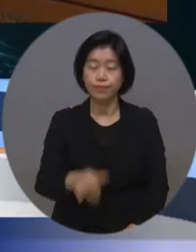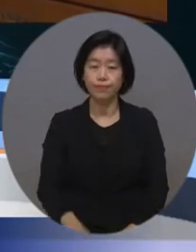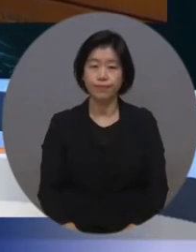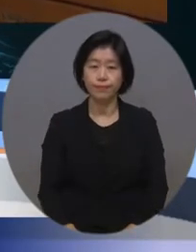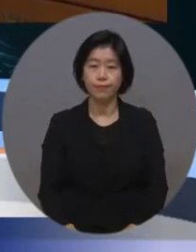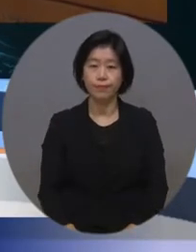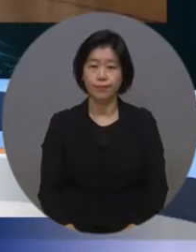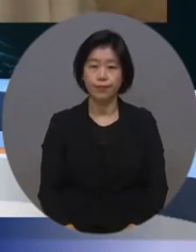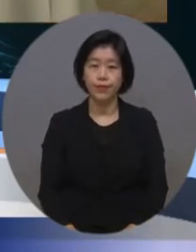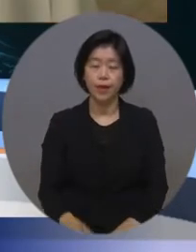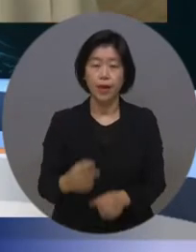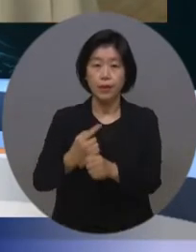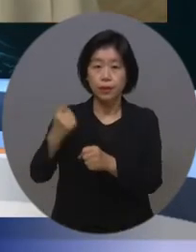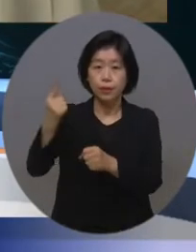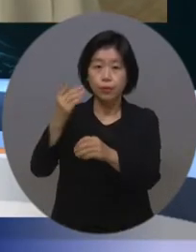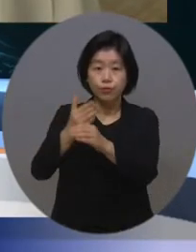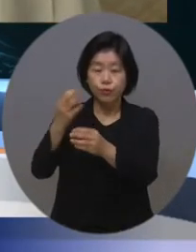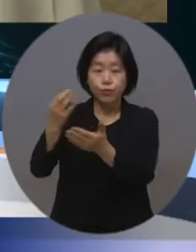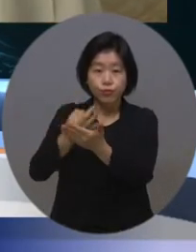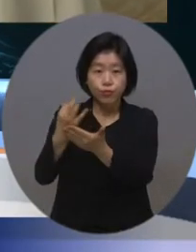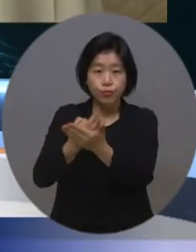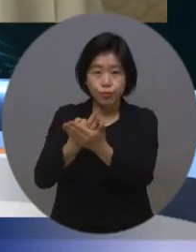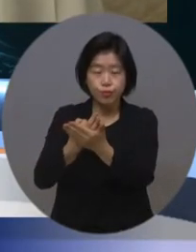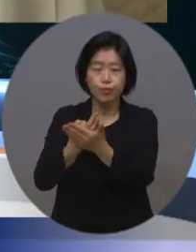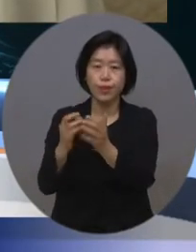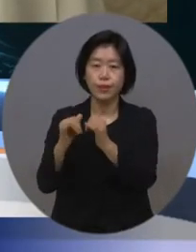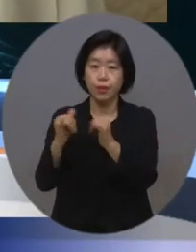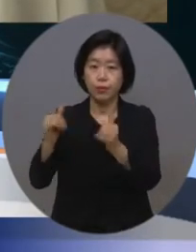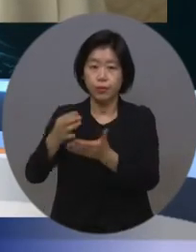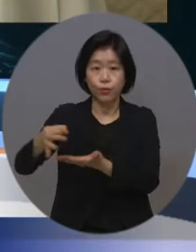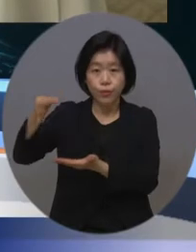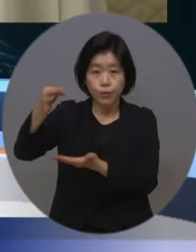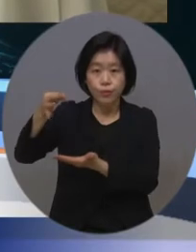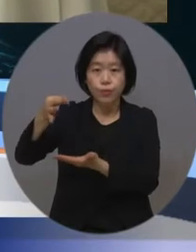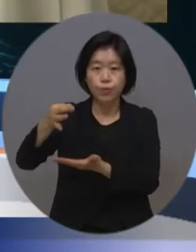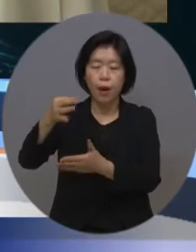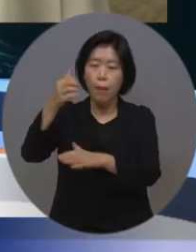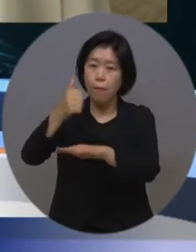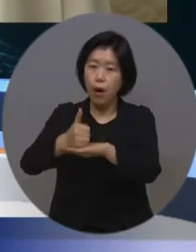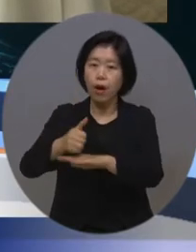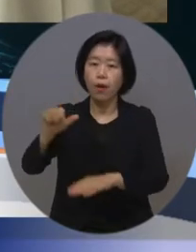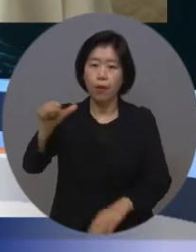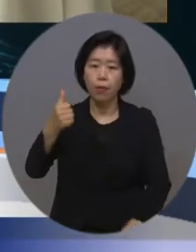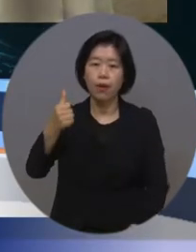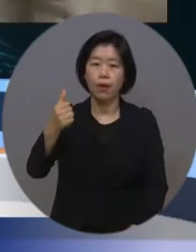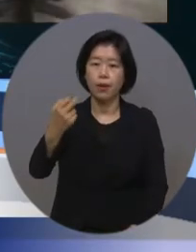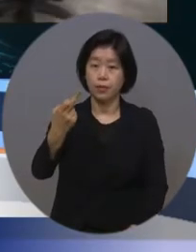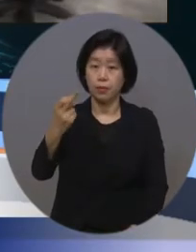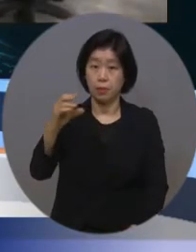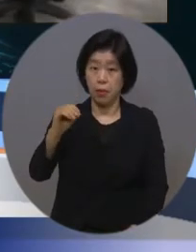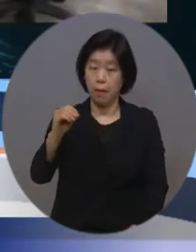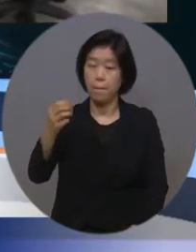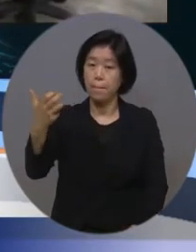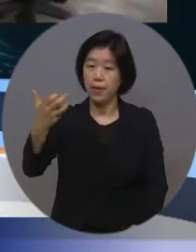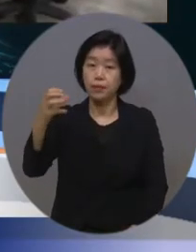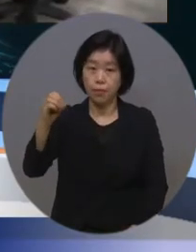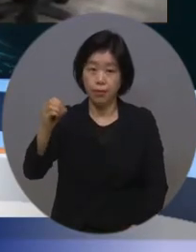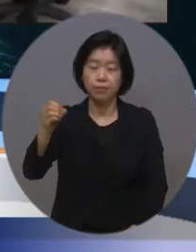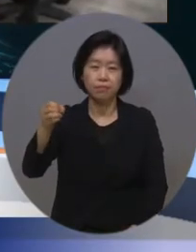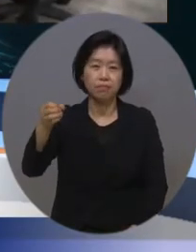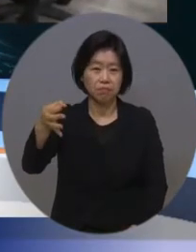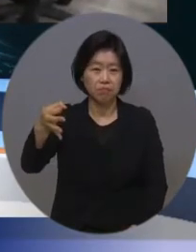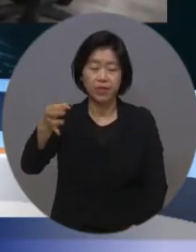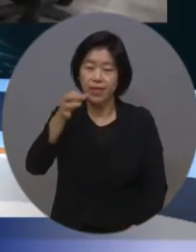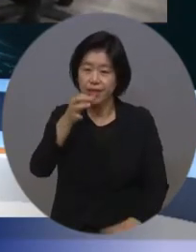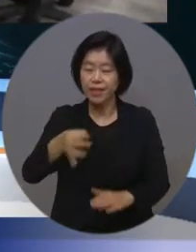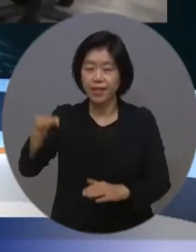이에 따라 내년 중위소득은 4인 가구 기준으로 512만 1,080원으로 확정됐습니다. 자세한 내용